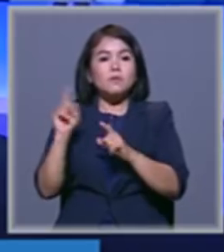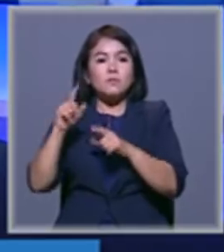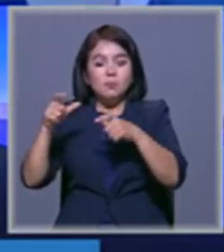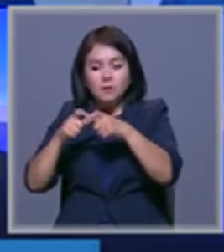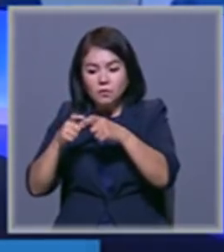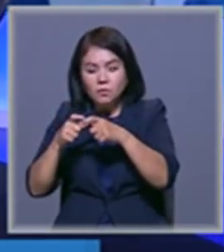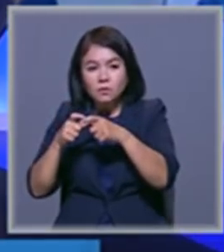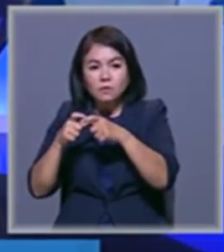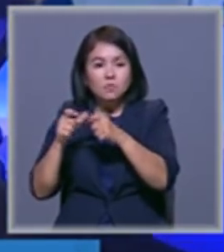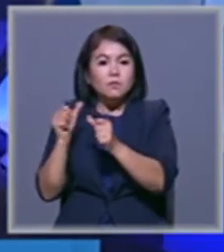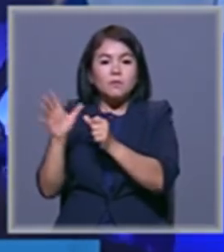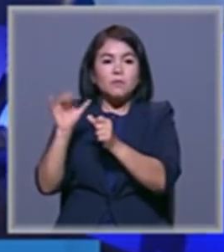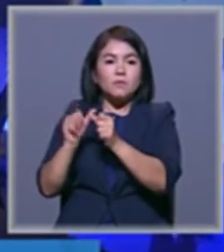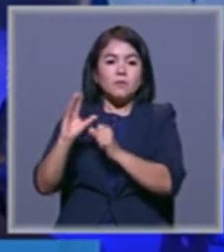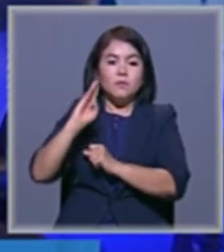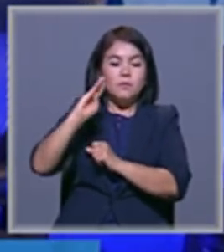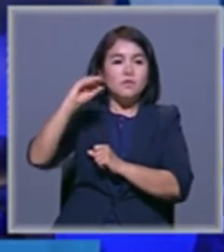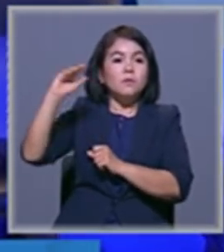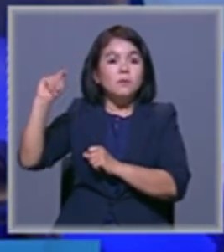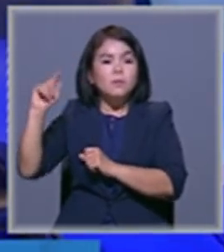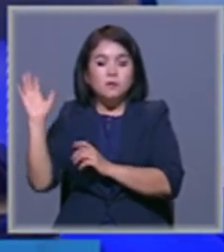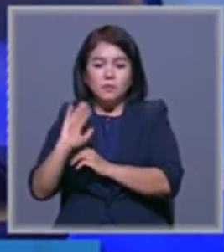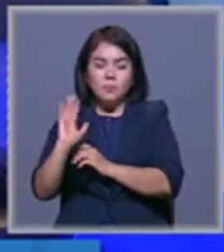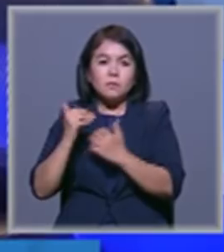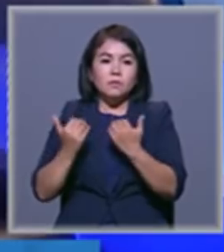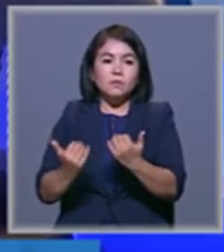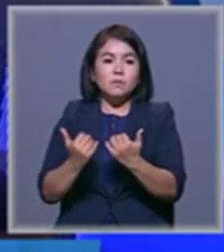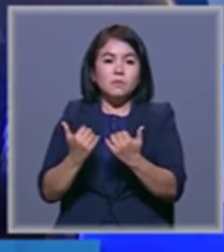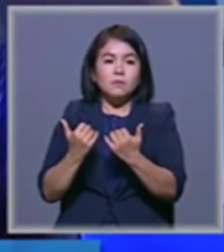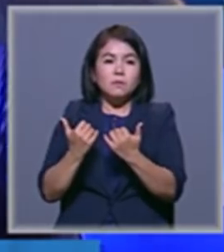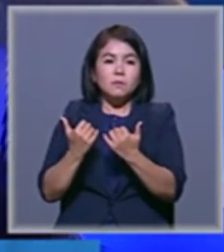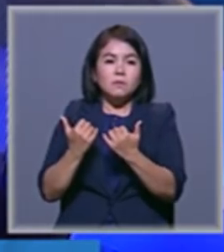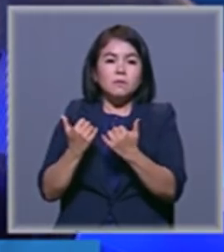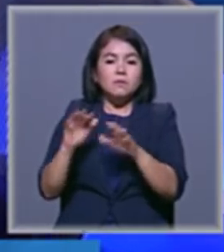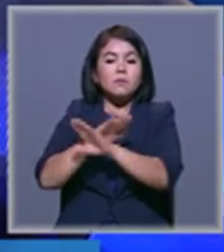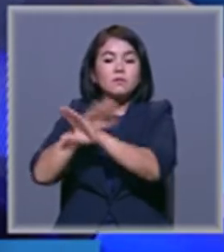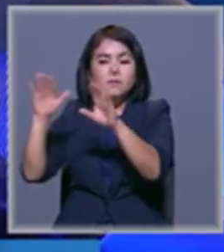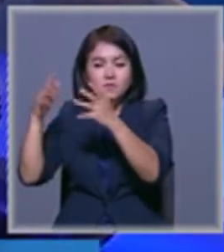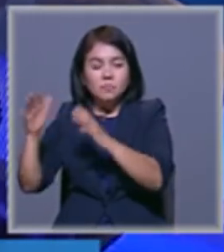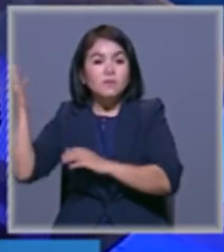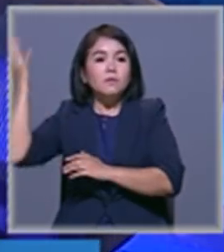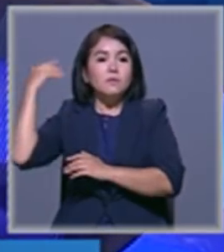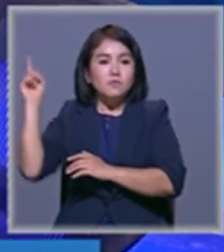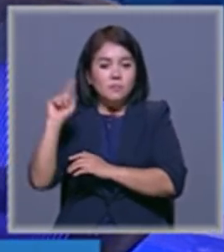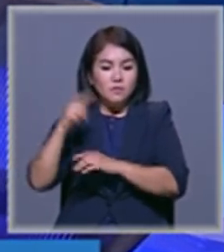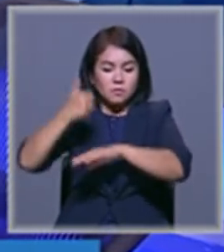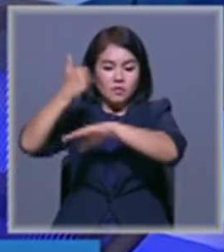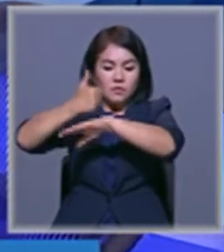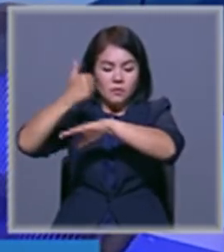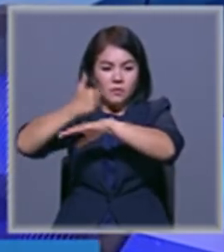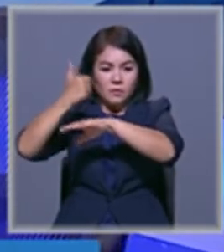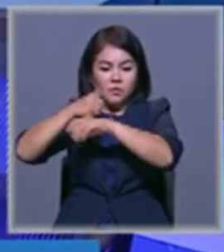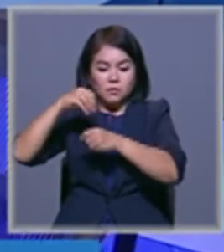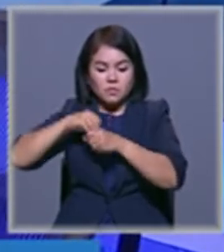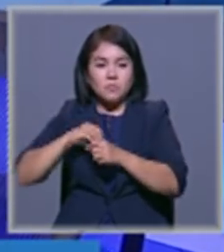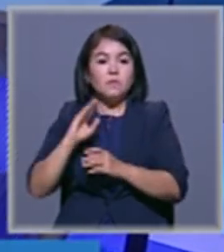อกเขาไม่ได้อยู่โตโยต้าแล้วนะบอกเอ้าทำไมเหรอบอกตอนนี้โตโยต้ายุบส่วนนี้ไปแล้วเมื่อก่อนเนี่ยมันเป็น CSR ของโตโยต้าที่